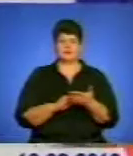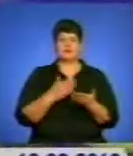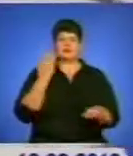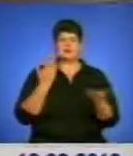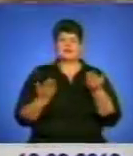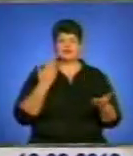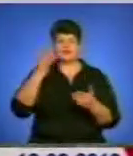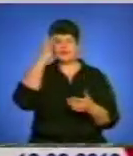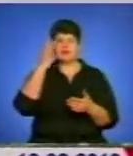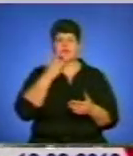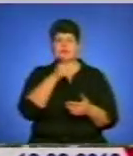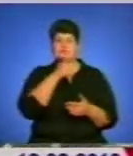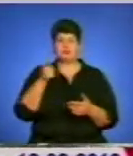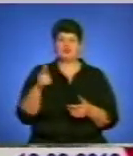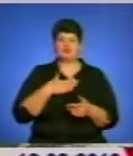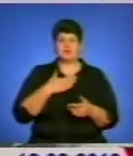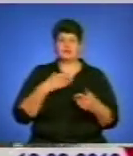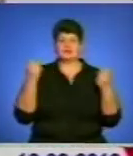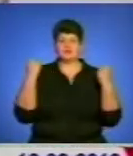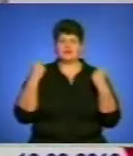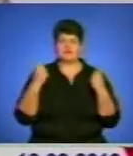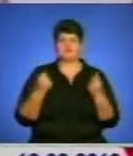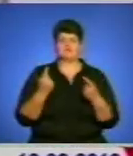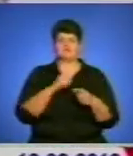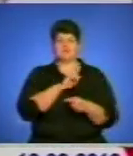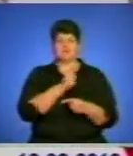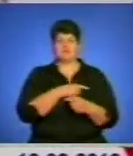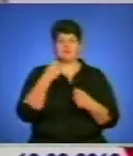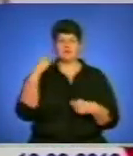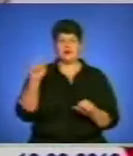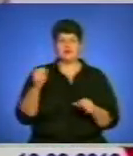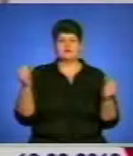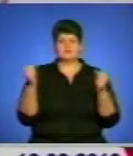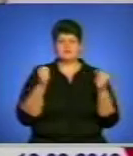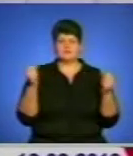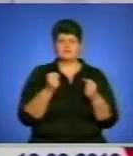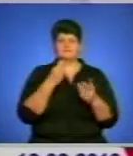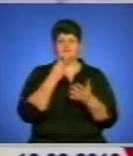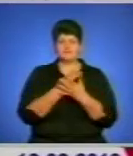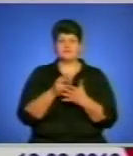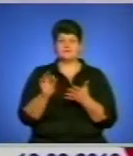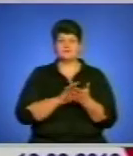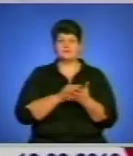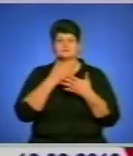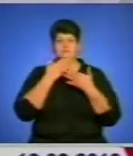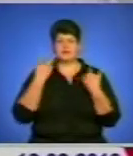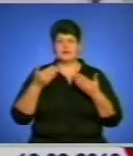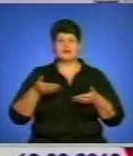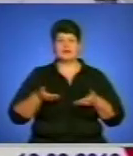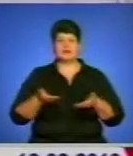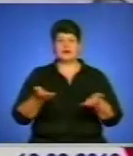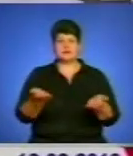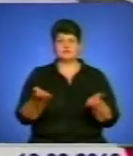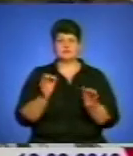Якщо у літній період у наших спортсменів очевидна перевага, то взимку дається в знаки відсутність траси із сучасними умовами. До